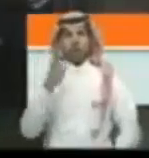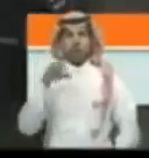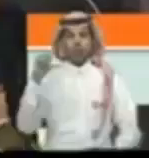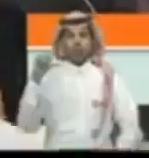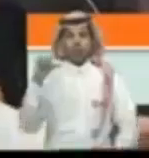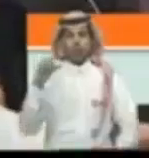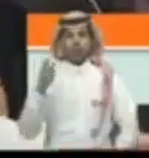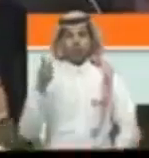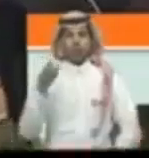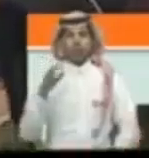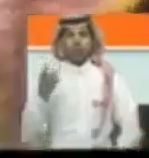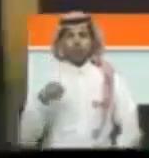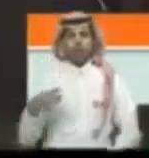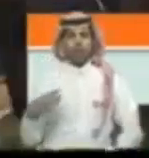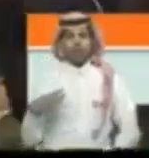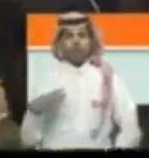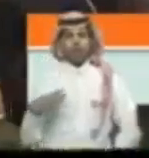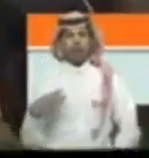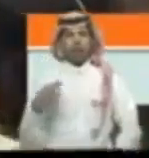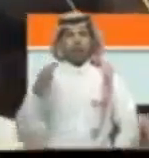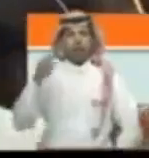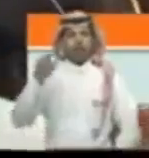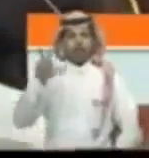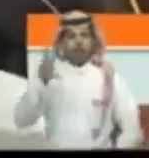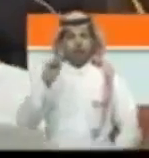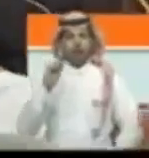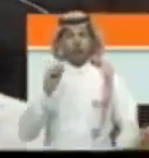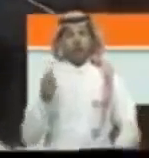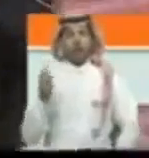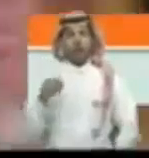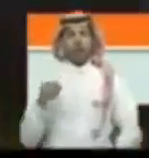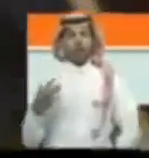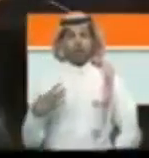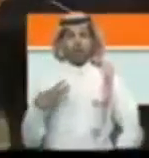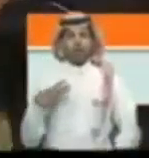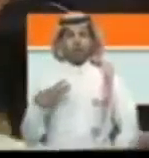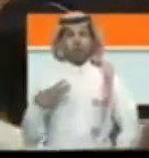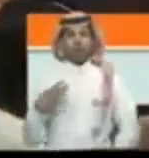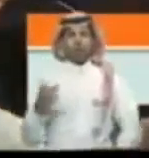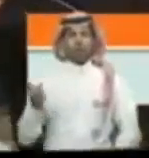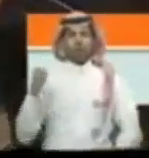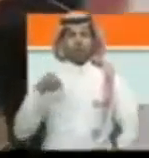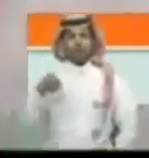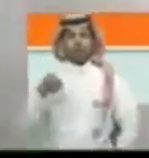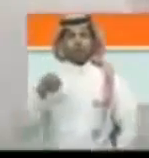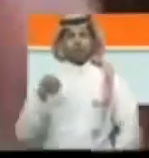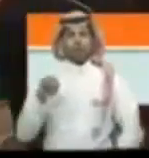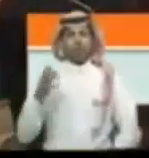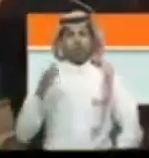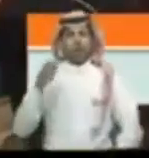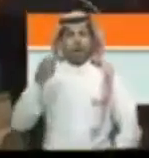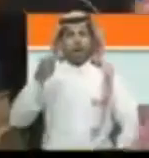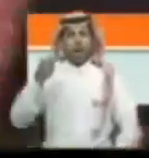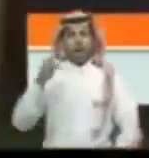عبد الله بن سعود وصاحب السمو الأمير عبد الله بن عبد الرحمن بن مشاري وصاحب السمو الملكي الأمير